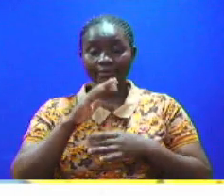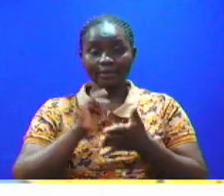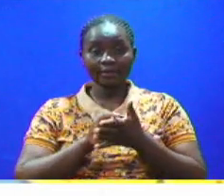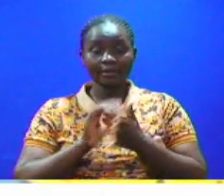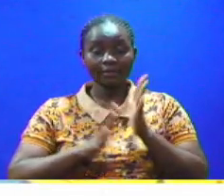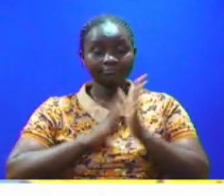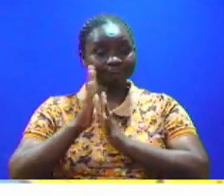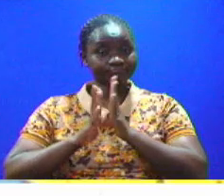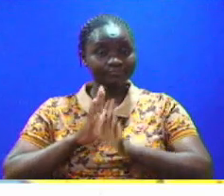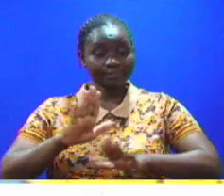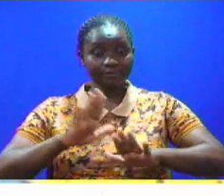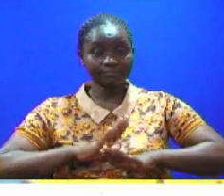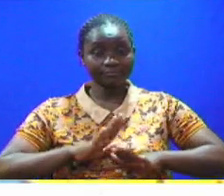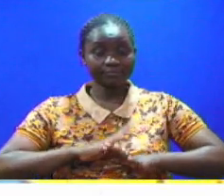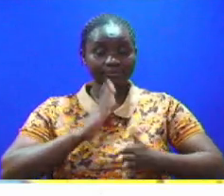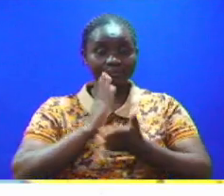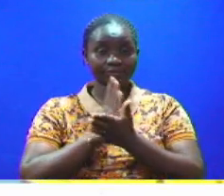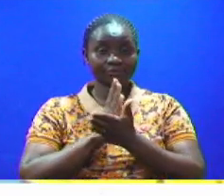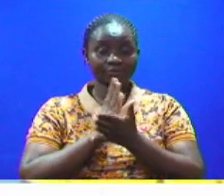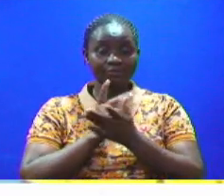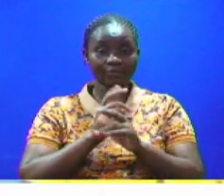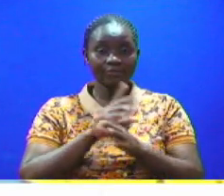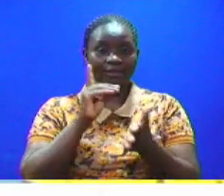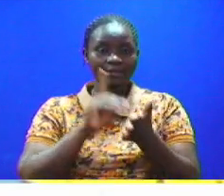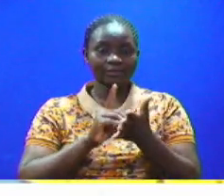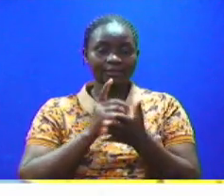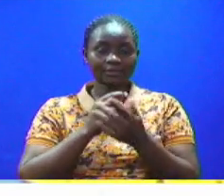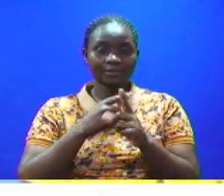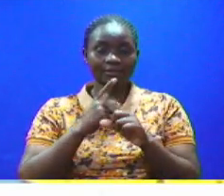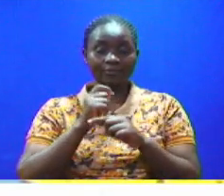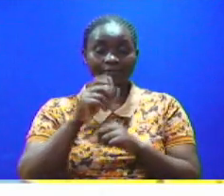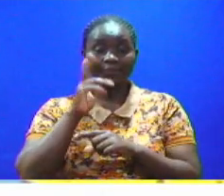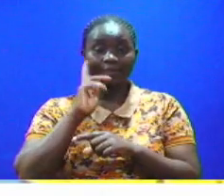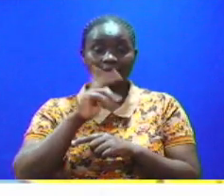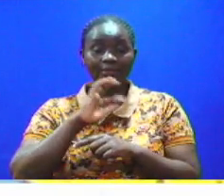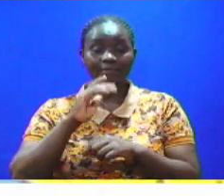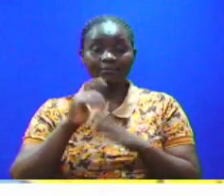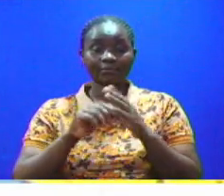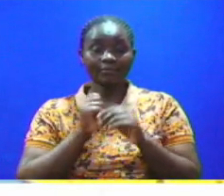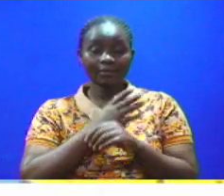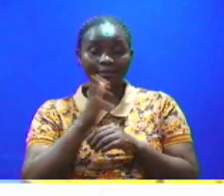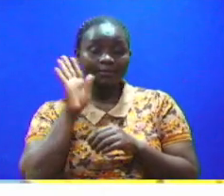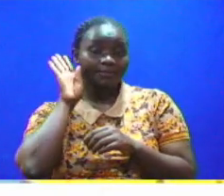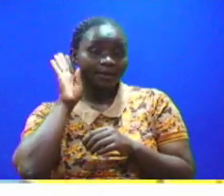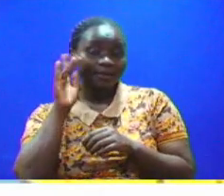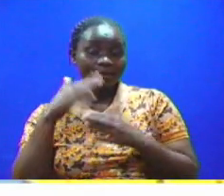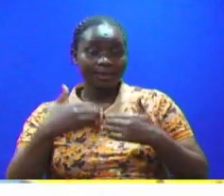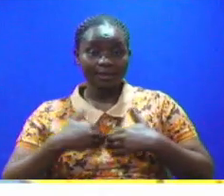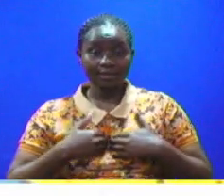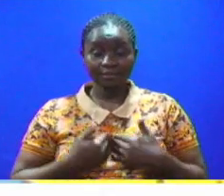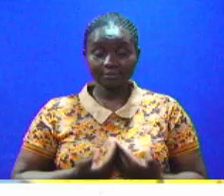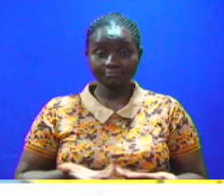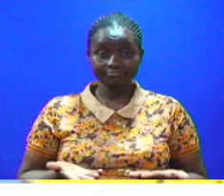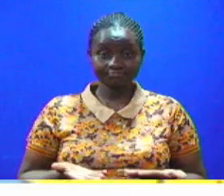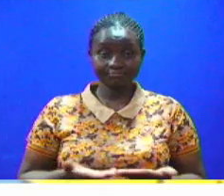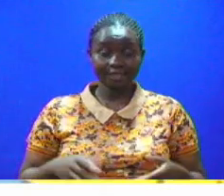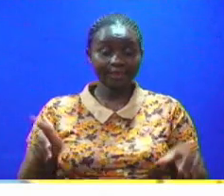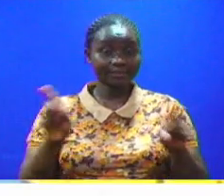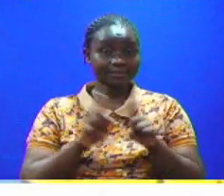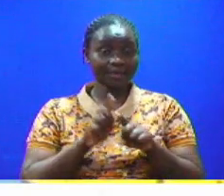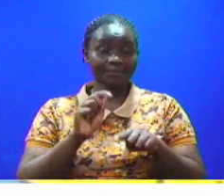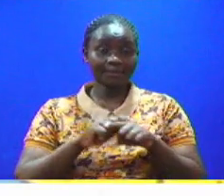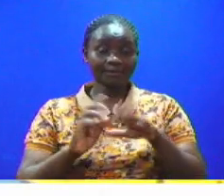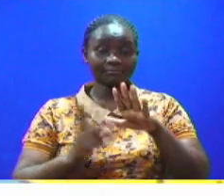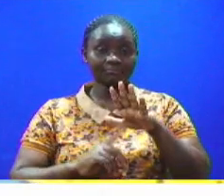ibele saini heko ene kibuna aba nyagetari kuruwa sese kaunti ya Kisii mgonyara wale gotegeri wanuko ni kwa voko nyaro kuigwe kana ni kuchinga kichu muaziri ane